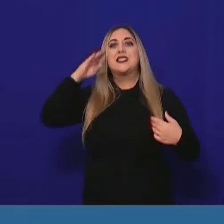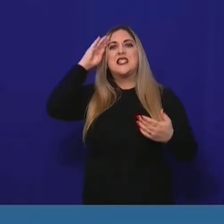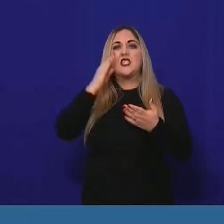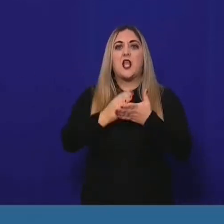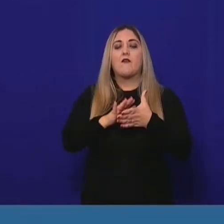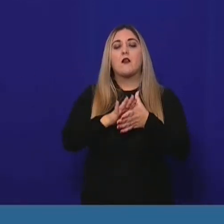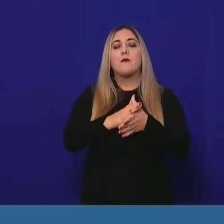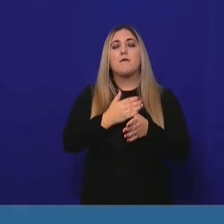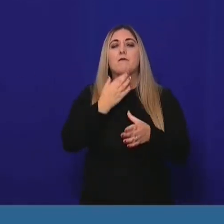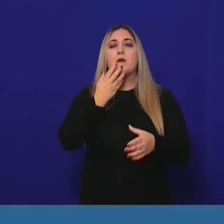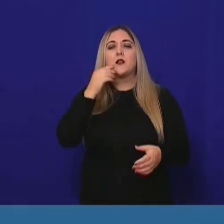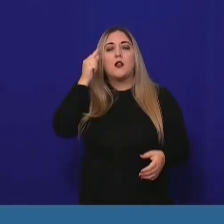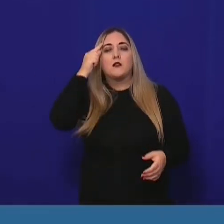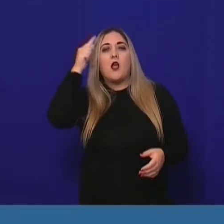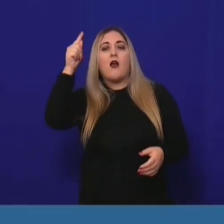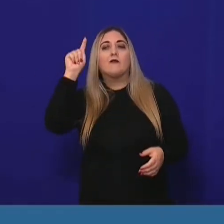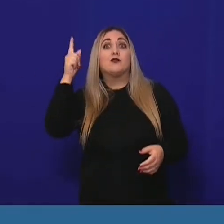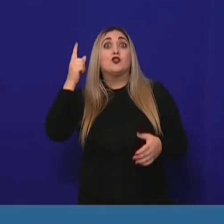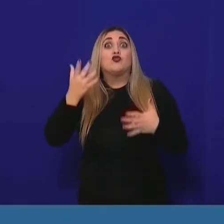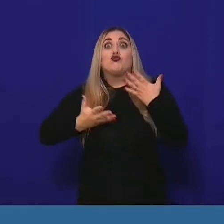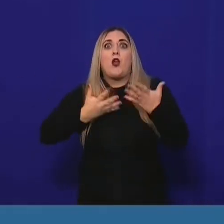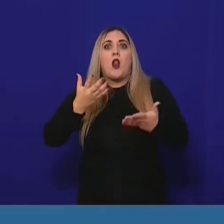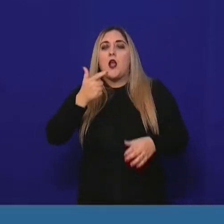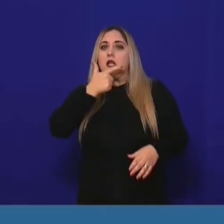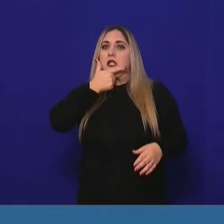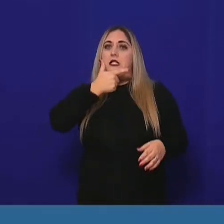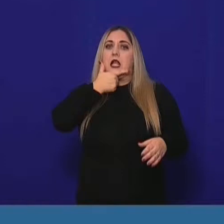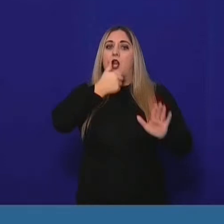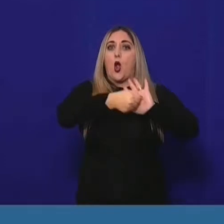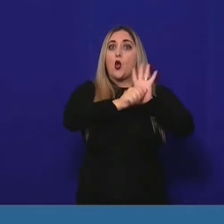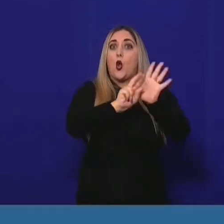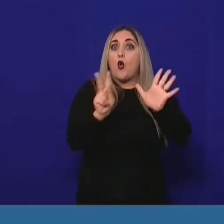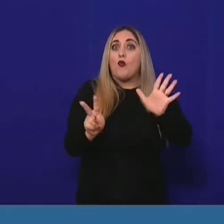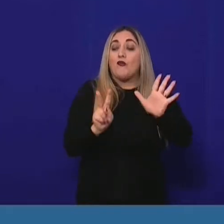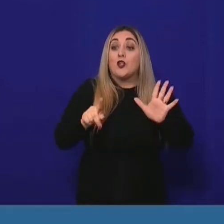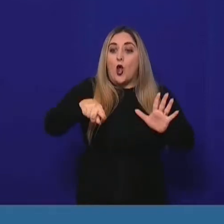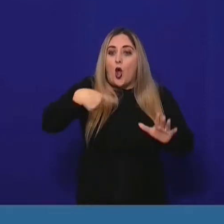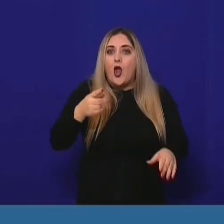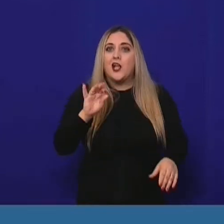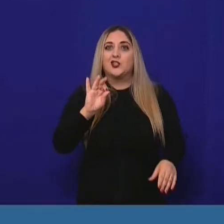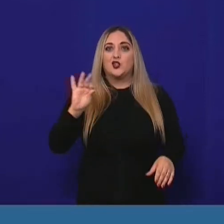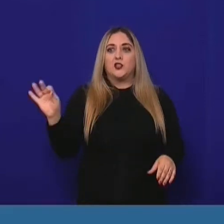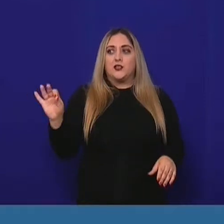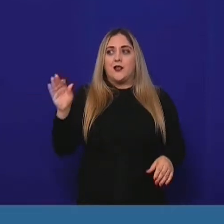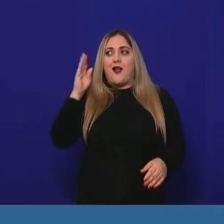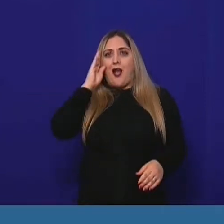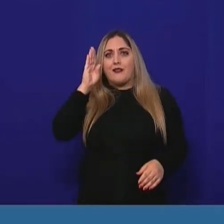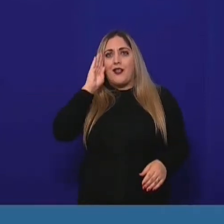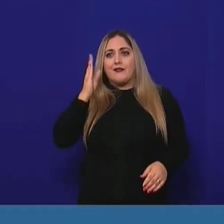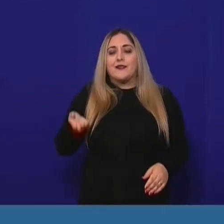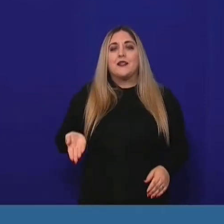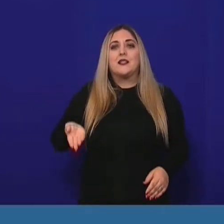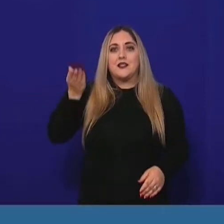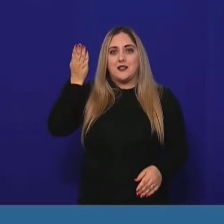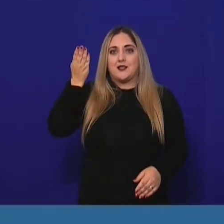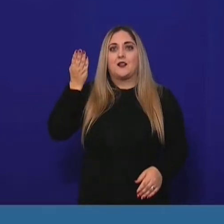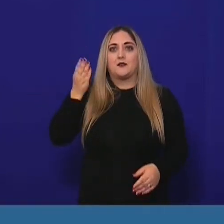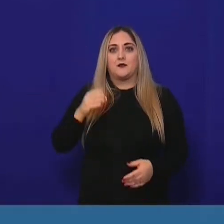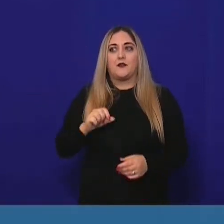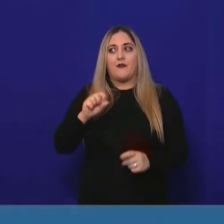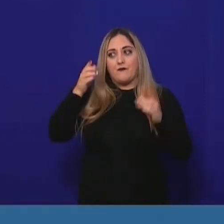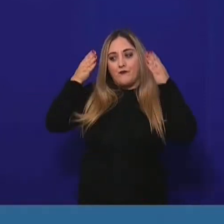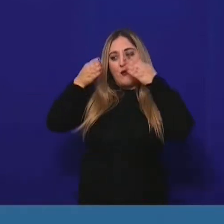x'qed jiġri fl-Ingilterra f'dak il-variant il-ġdid, aħna mill-ewwel għamilna ħafna iktar enfasi mill-bidunet fuq nies li ġejjin